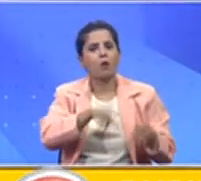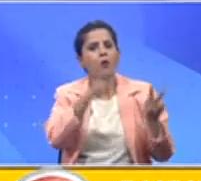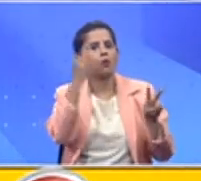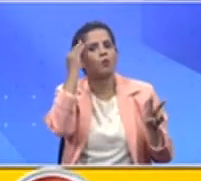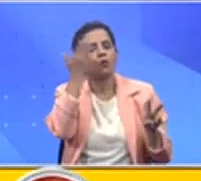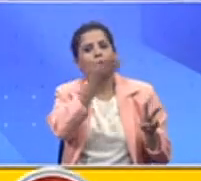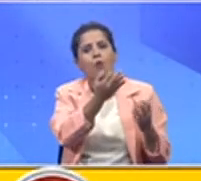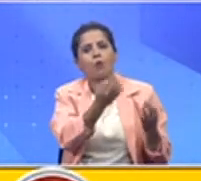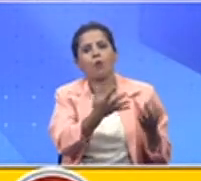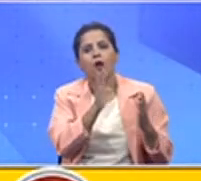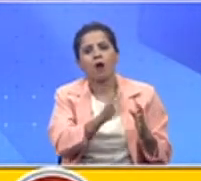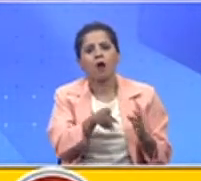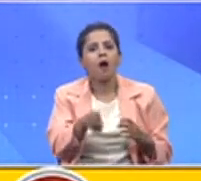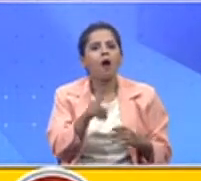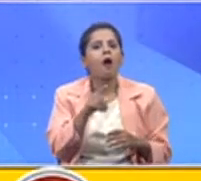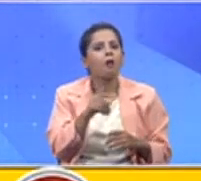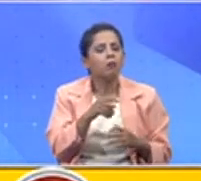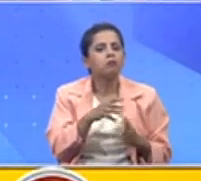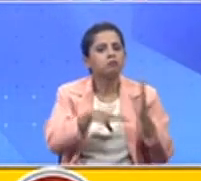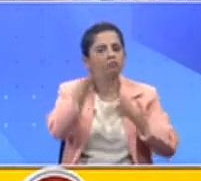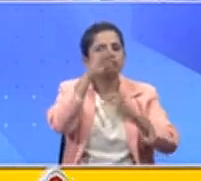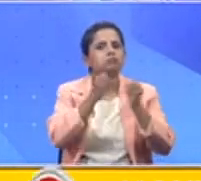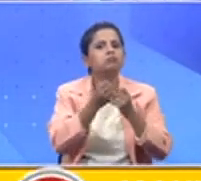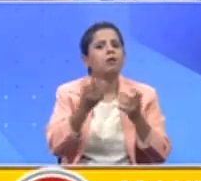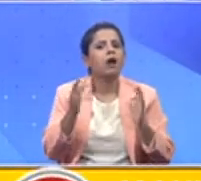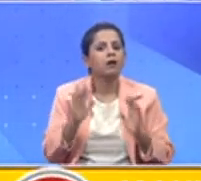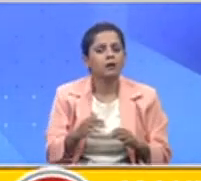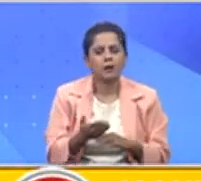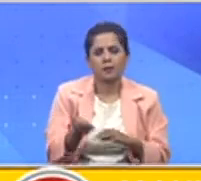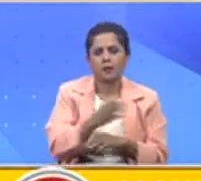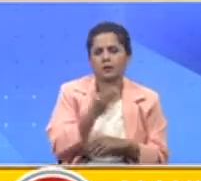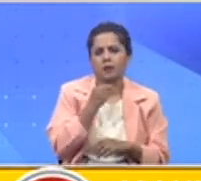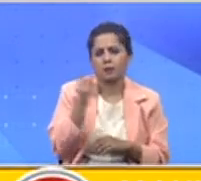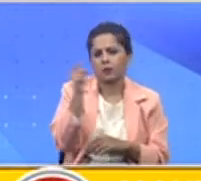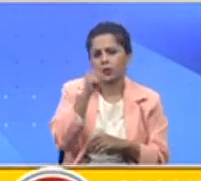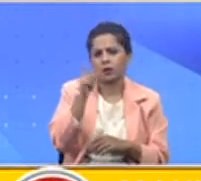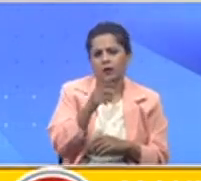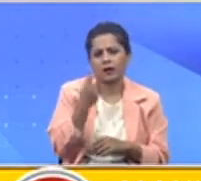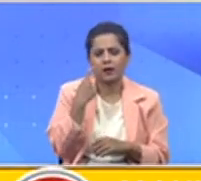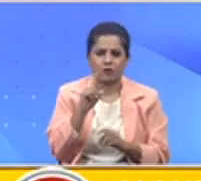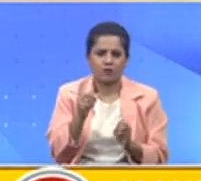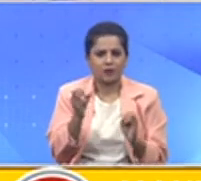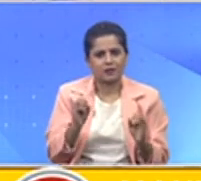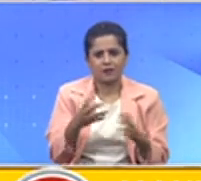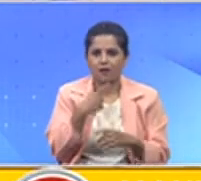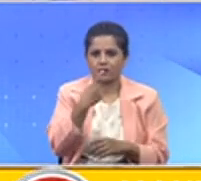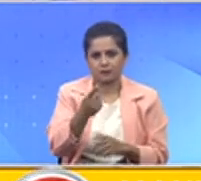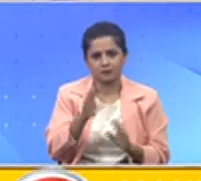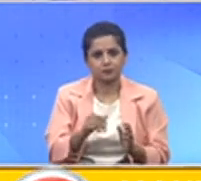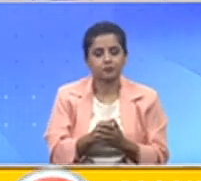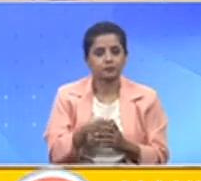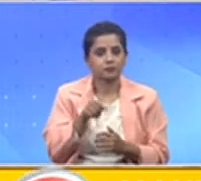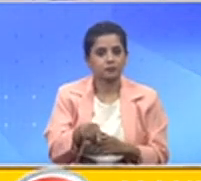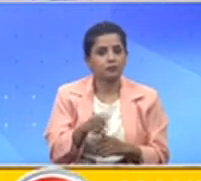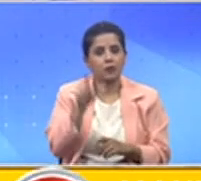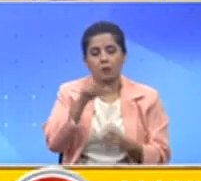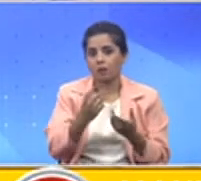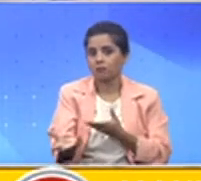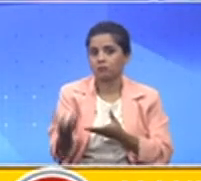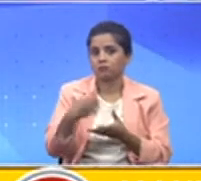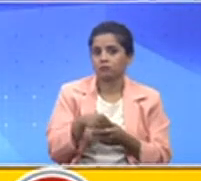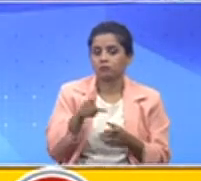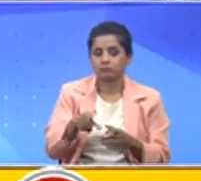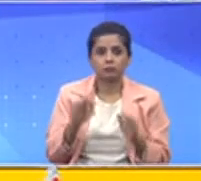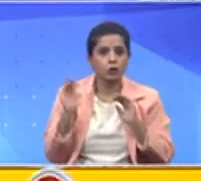बहुत कुछ जानने को मिला। पहले कुछ महिनों की बात करें तो जन भागीदारी